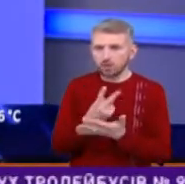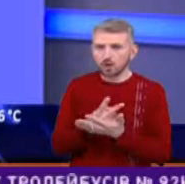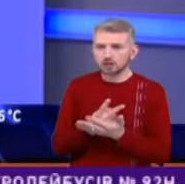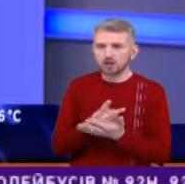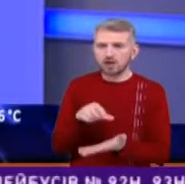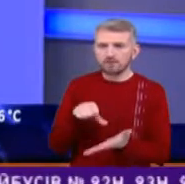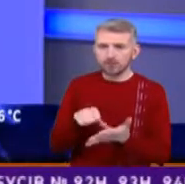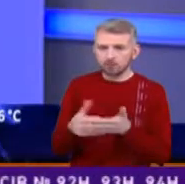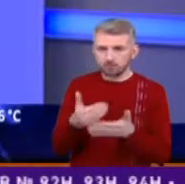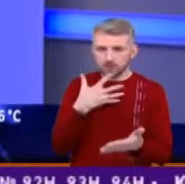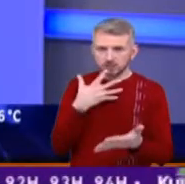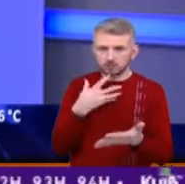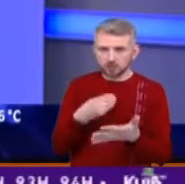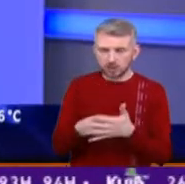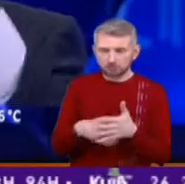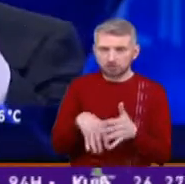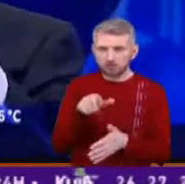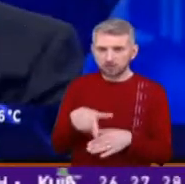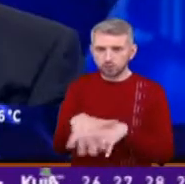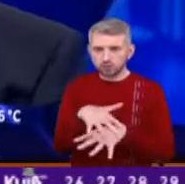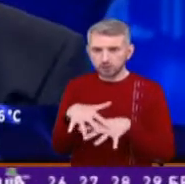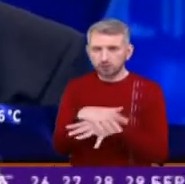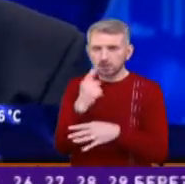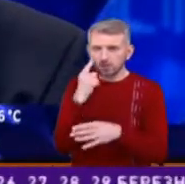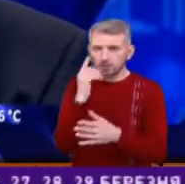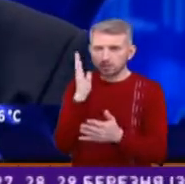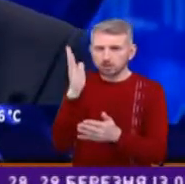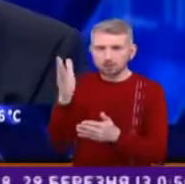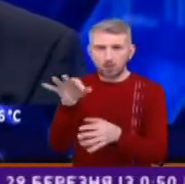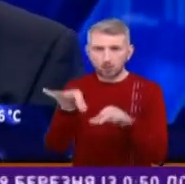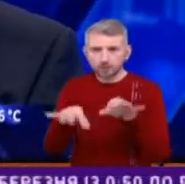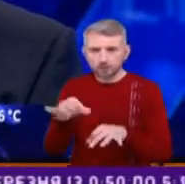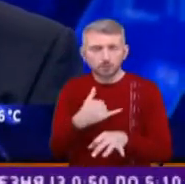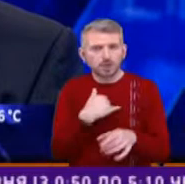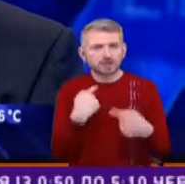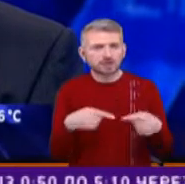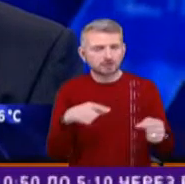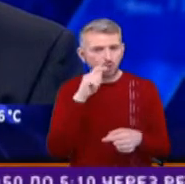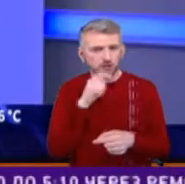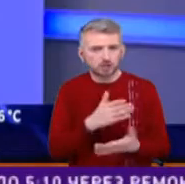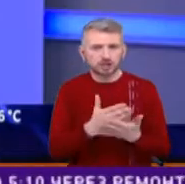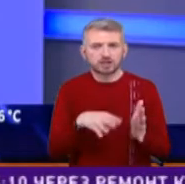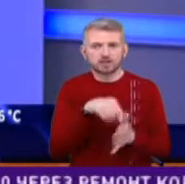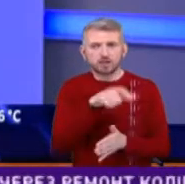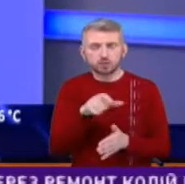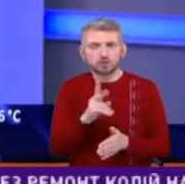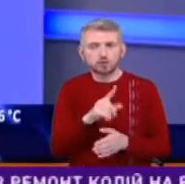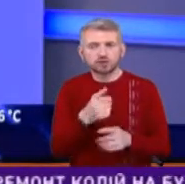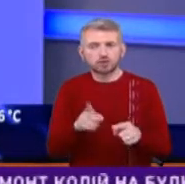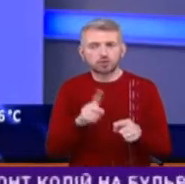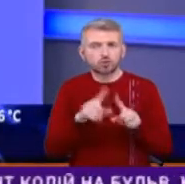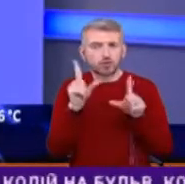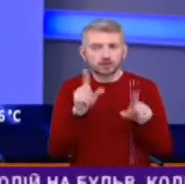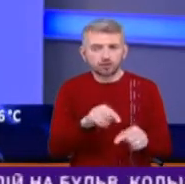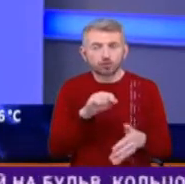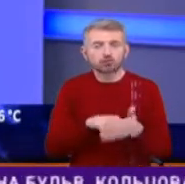виступи перед своїми виборцями з прицілом на осінь? Чи як? У нас дуже різна Україна, і у нас є виборці, які за цю поїздку... Це ж теж була